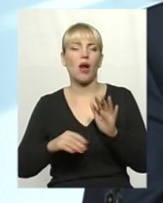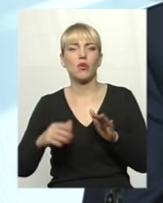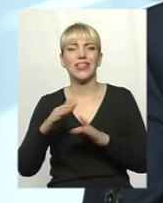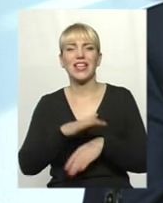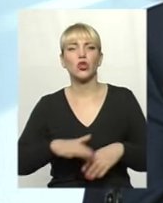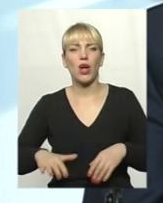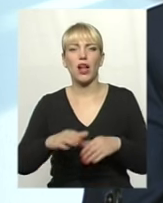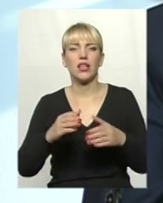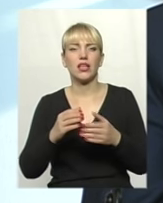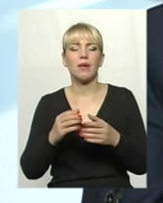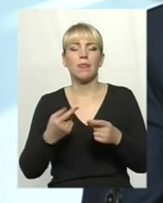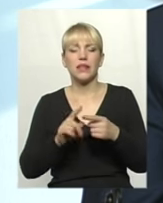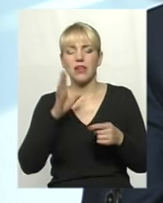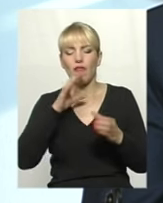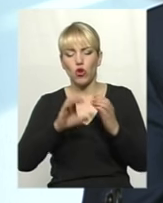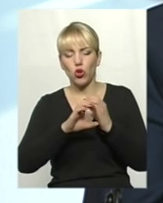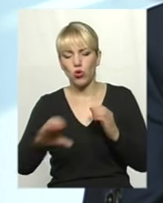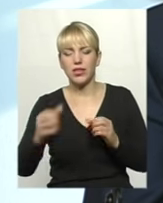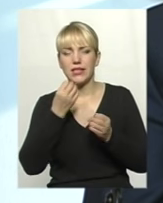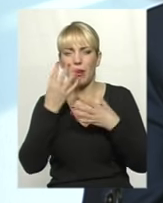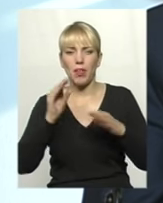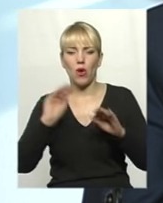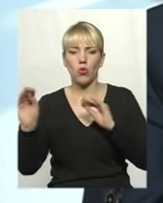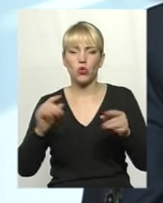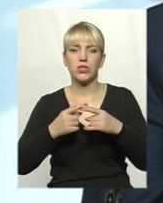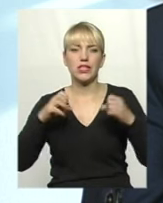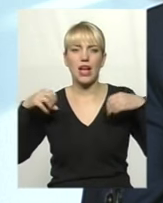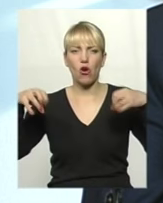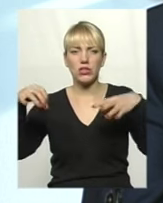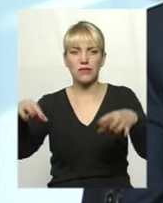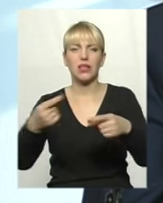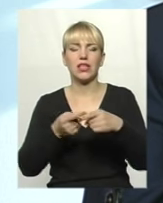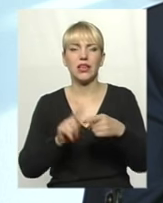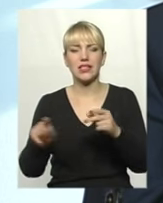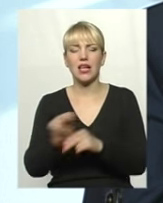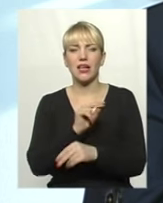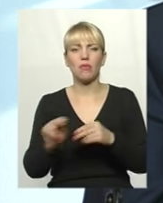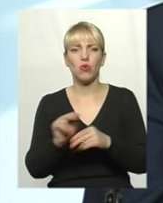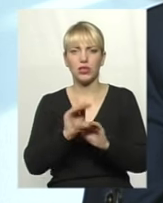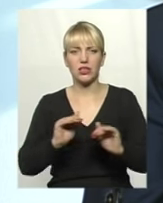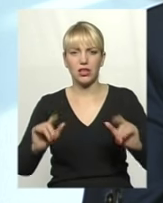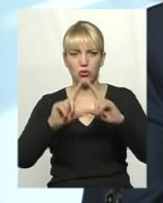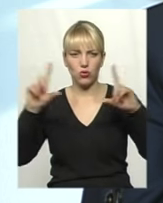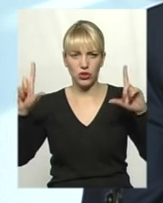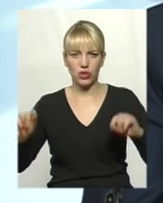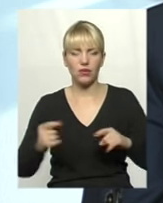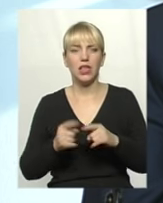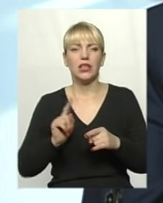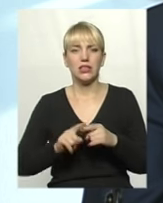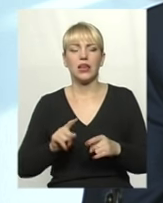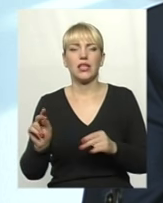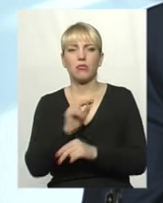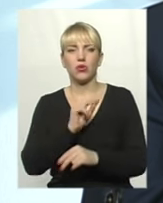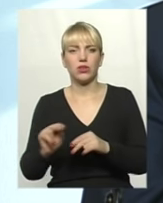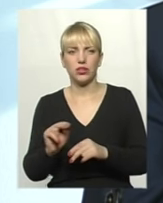Це водогони, це благоустрій території, це освітлення, ремонт дошкільних навчальних закладів,